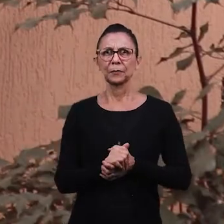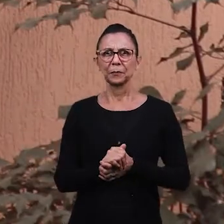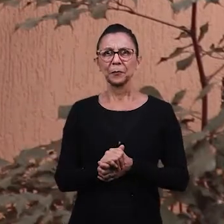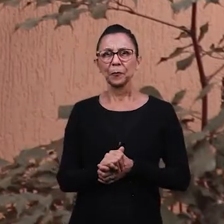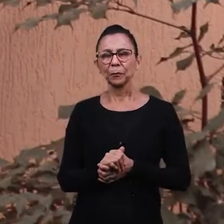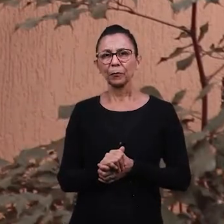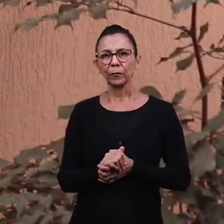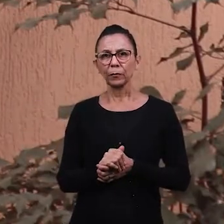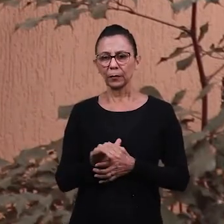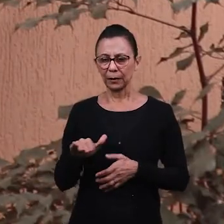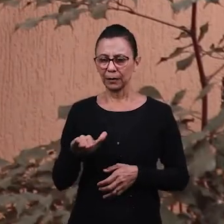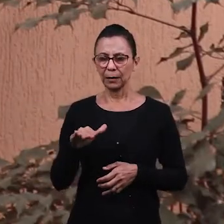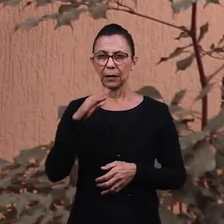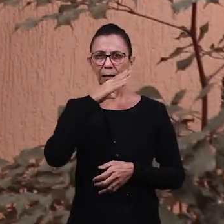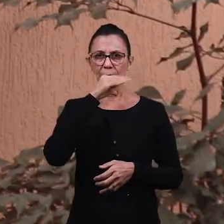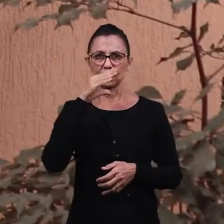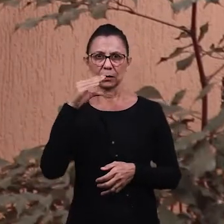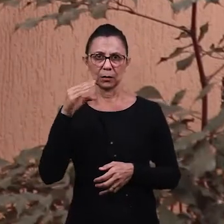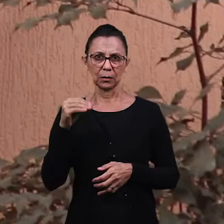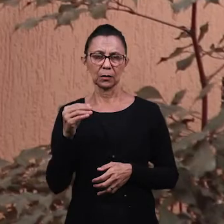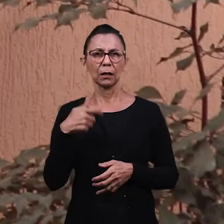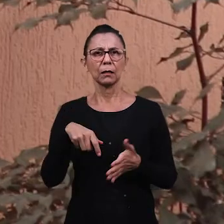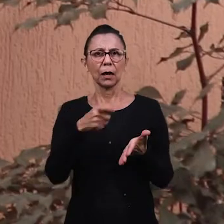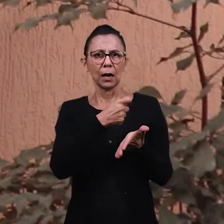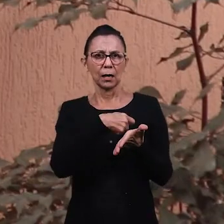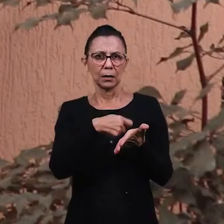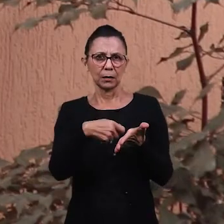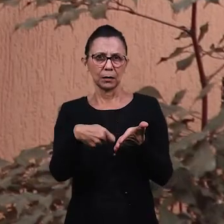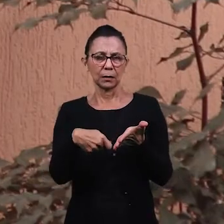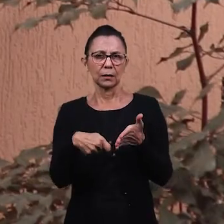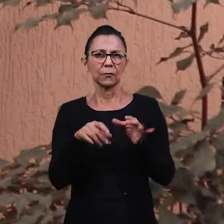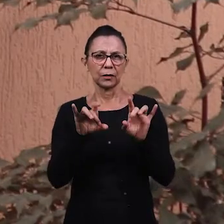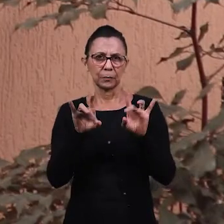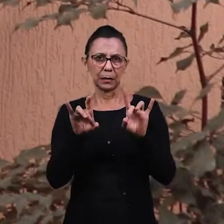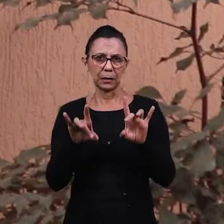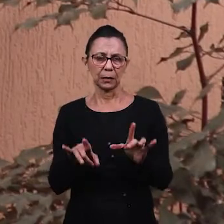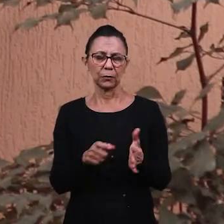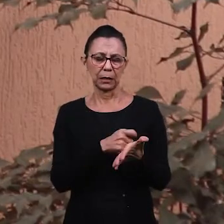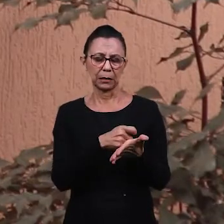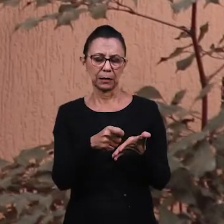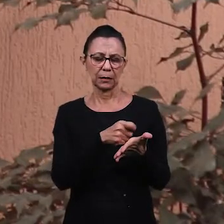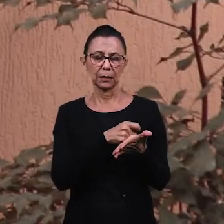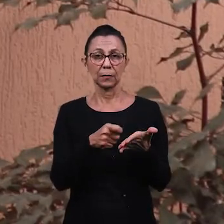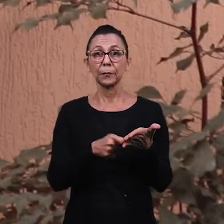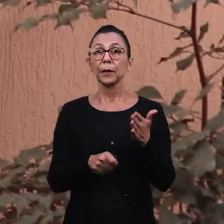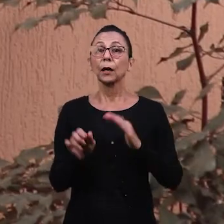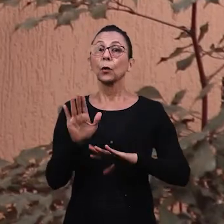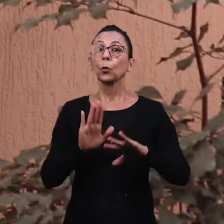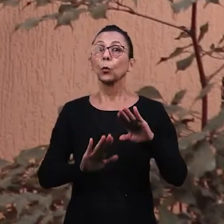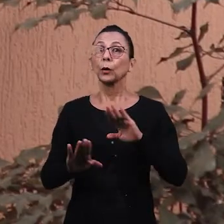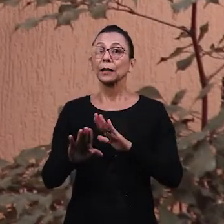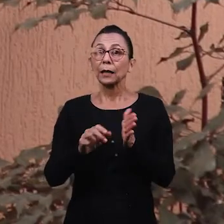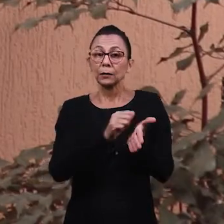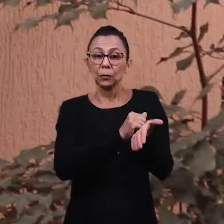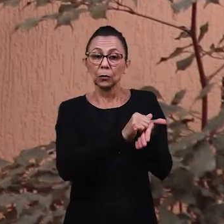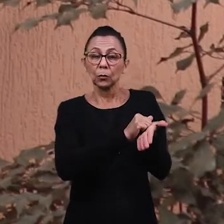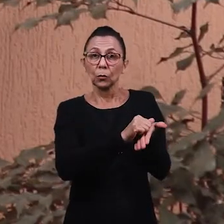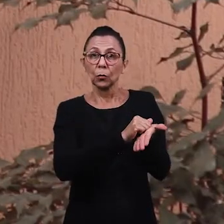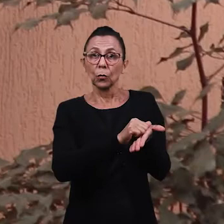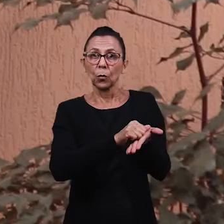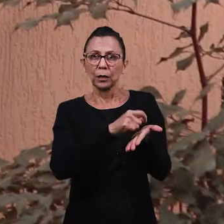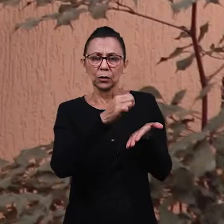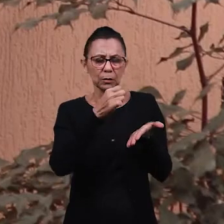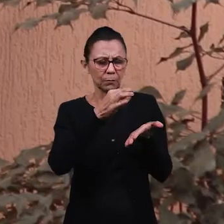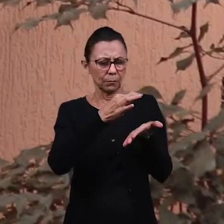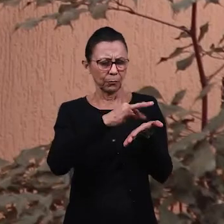enfants intermédiaire et adolescent, nous voyons qu'il existe déjà, qu'il doit écrire.